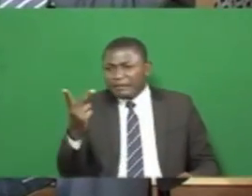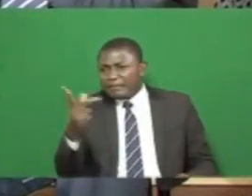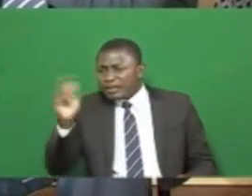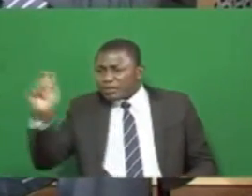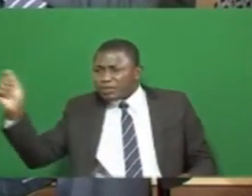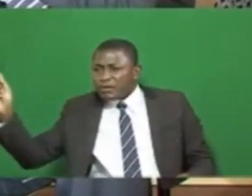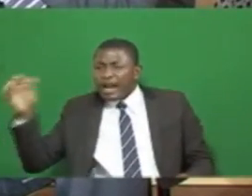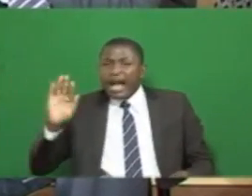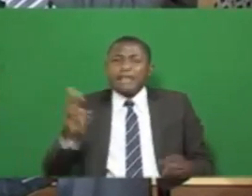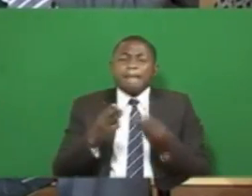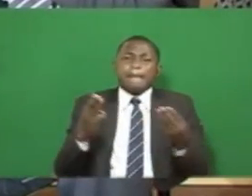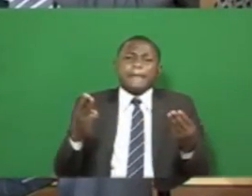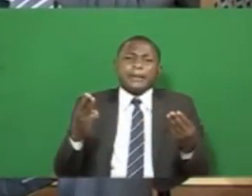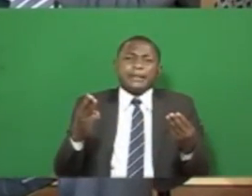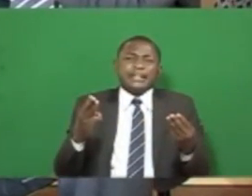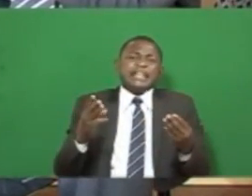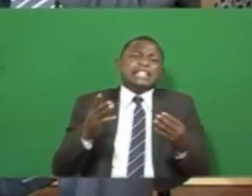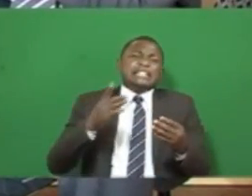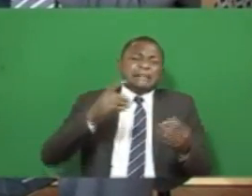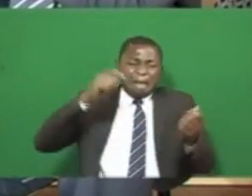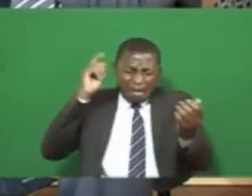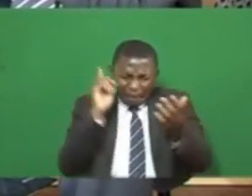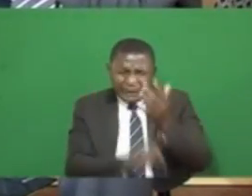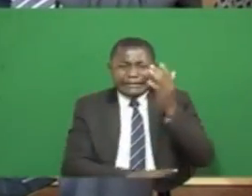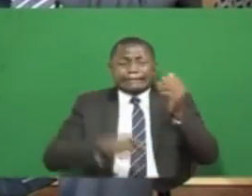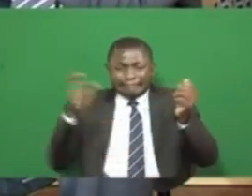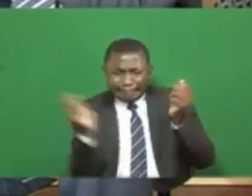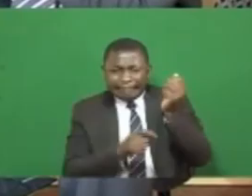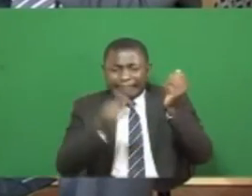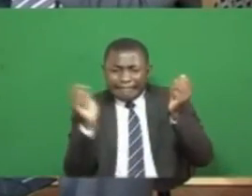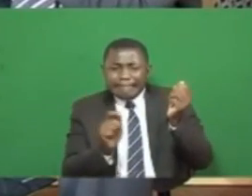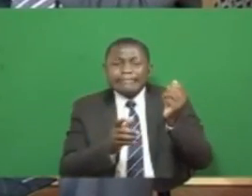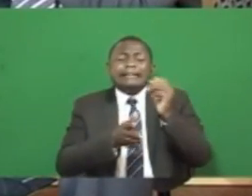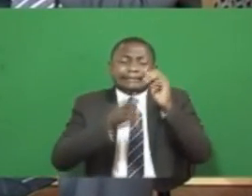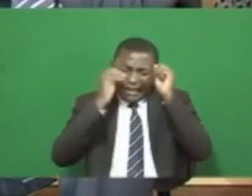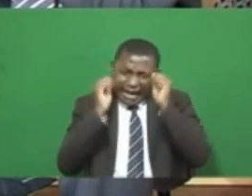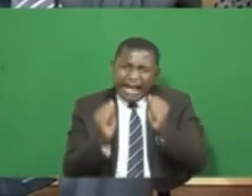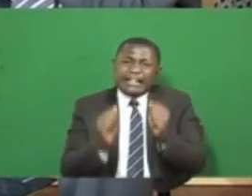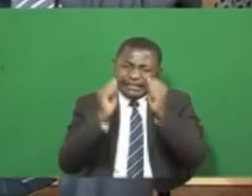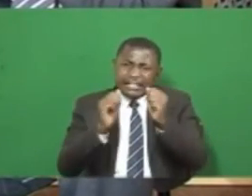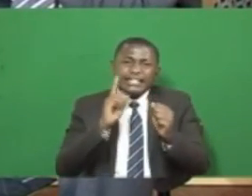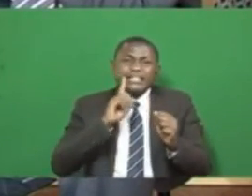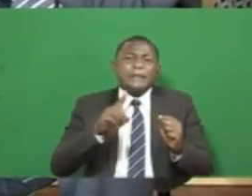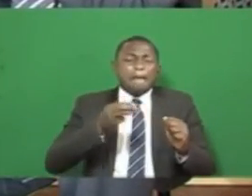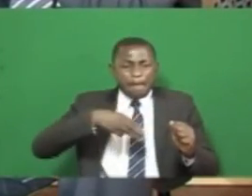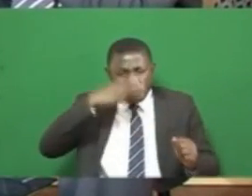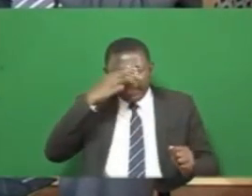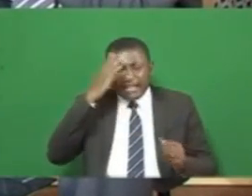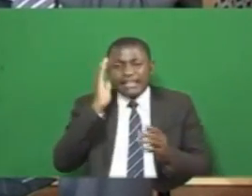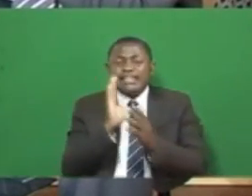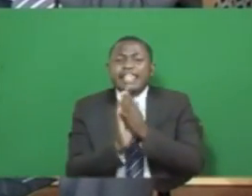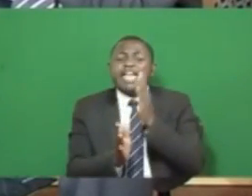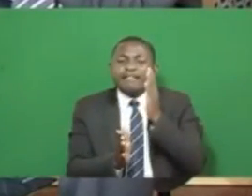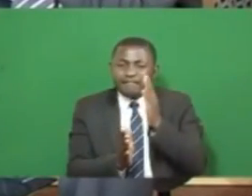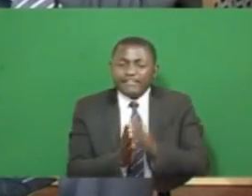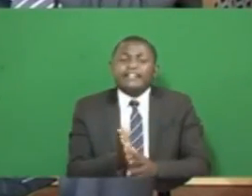nechikoro wokuti chera akarohwa chera akapanichwa asi muchinje. Ani aka zvokutotoshaya kuti saka ari kuingei pano. Alright. Kune